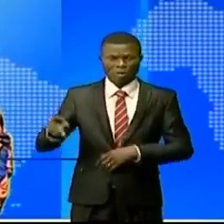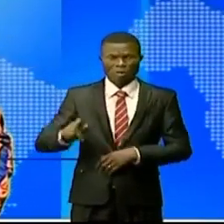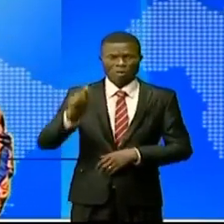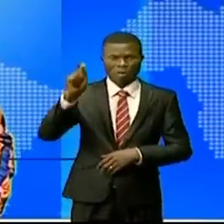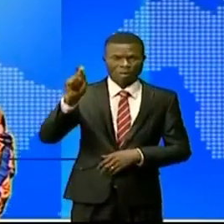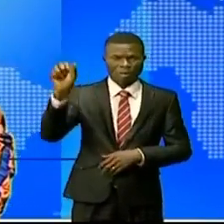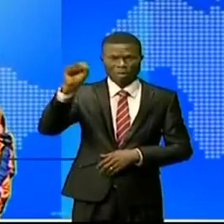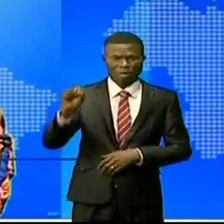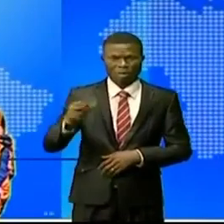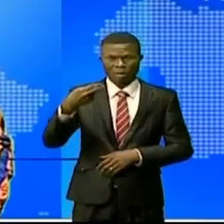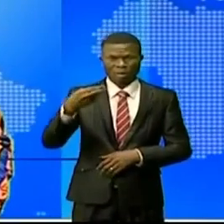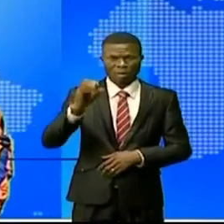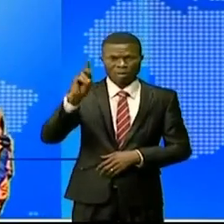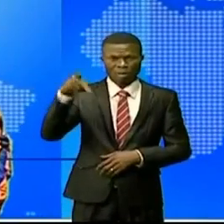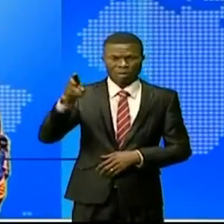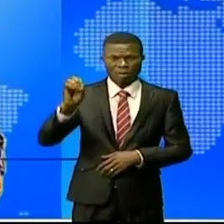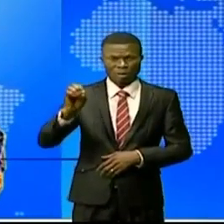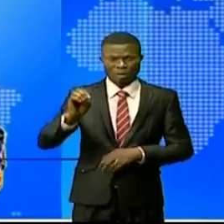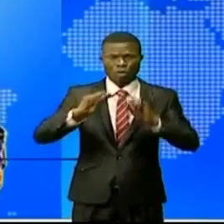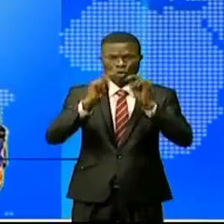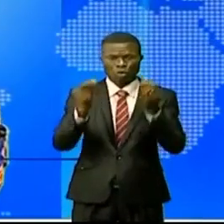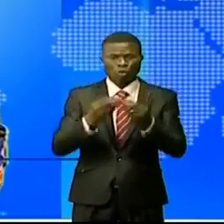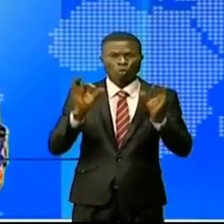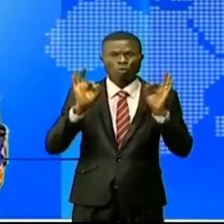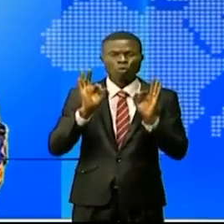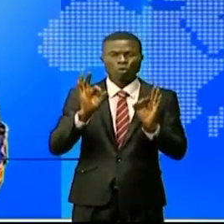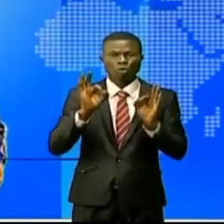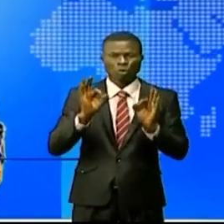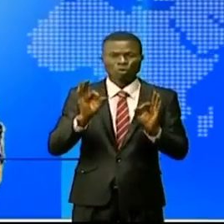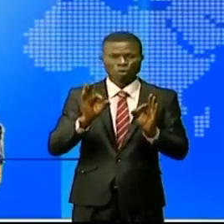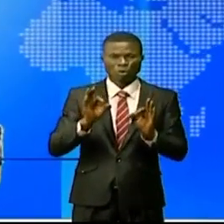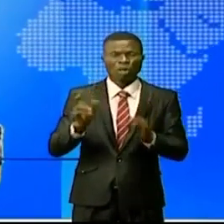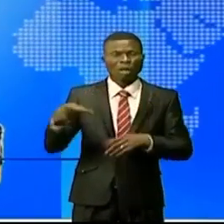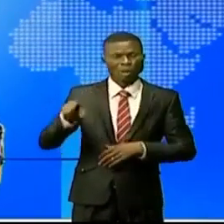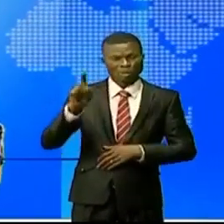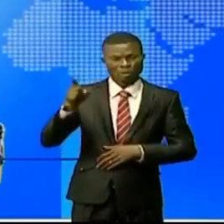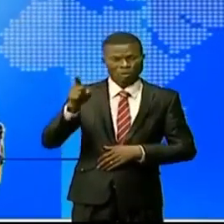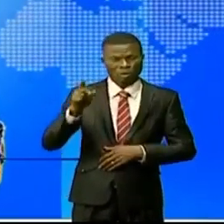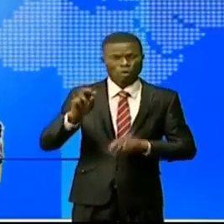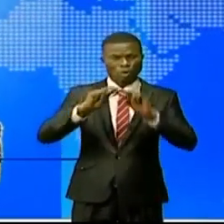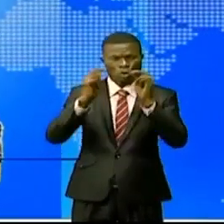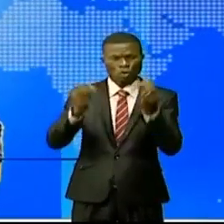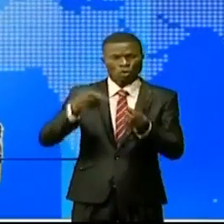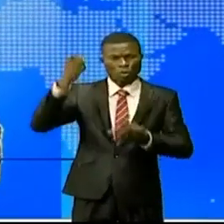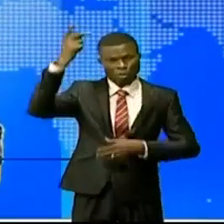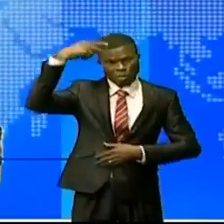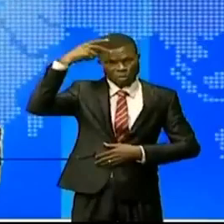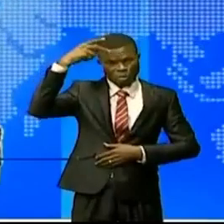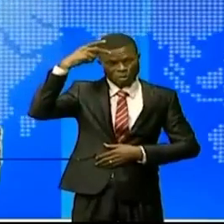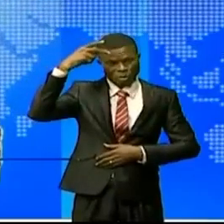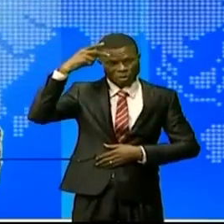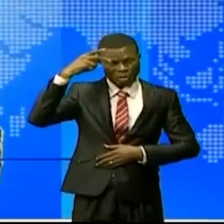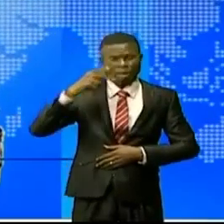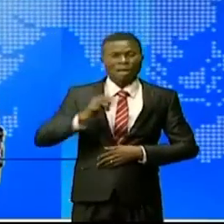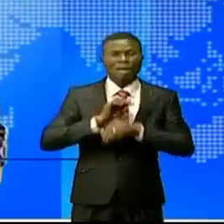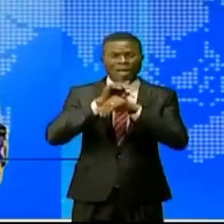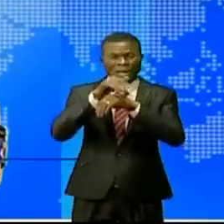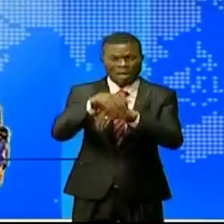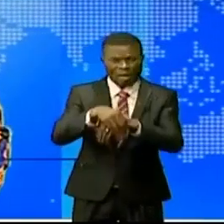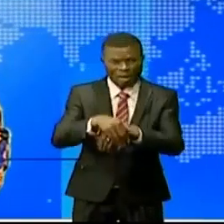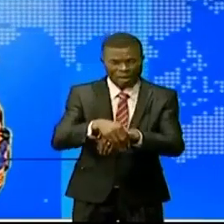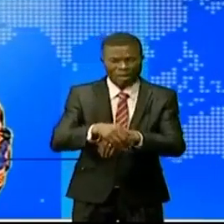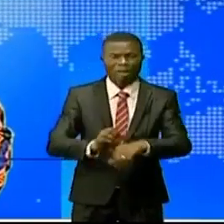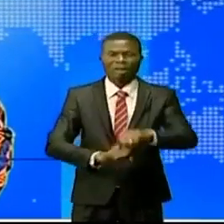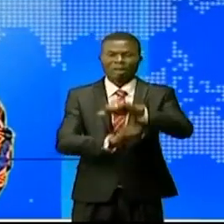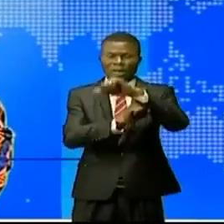la force alternative pour le renouveau de la Tshopo, une plateforme politique, a réitéré leur engagement à